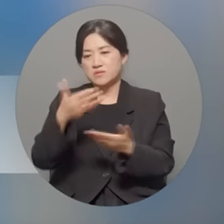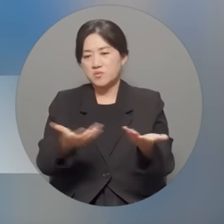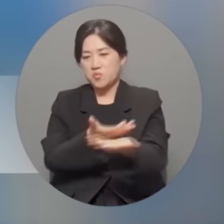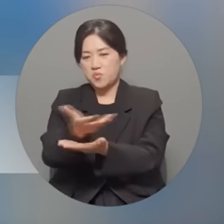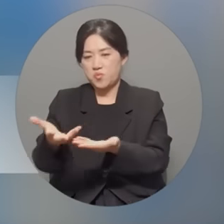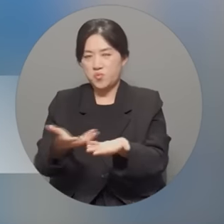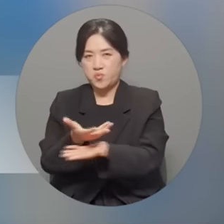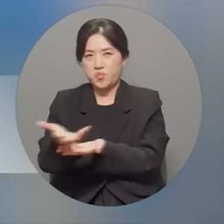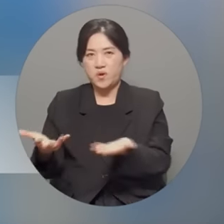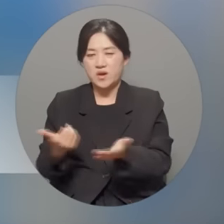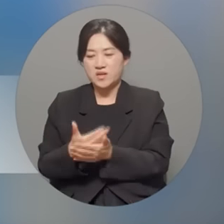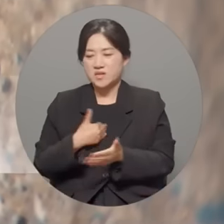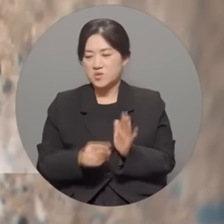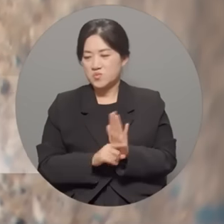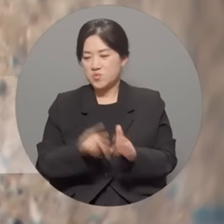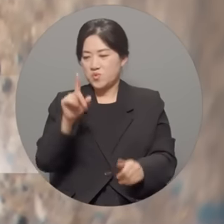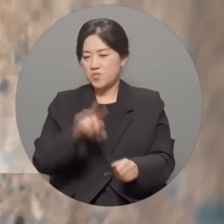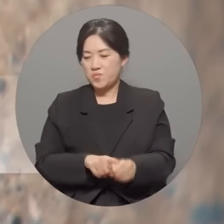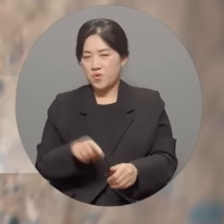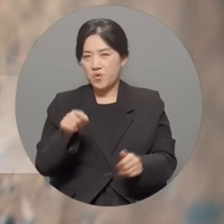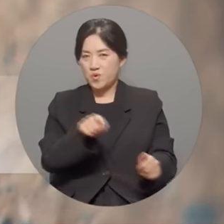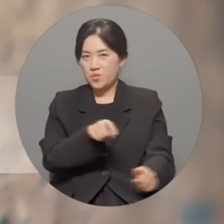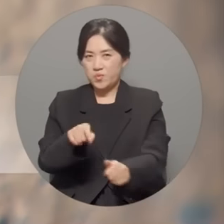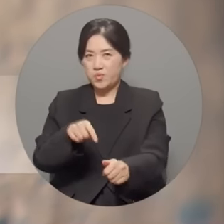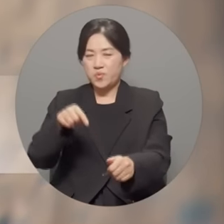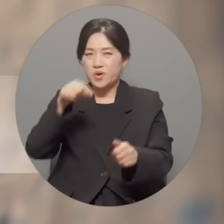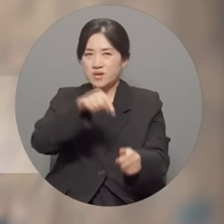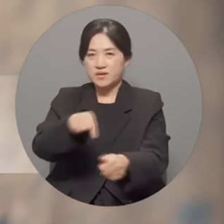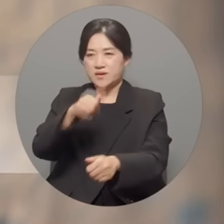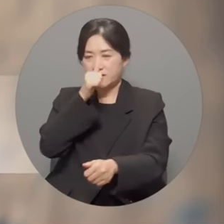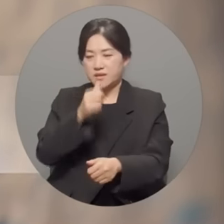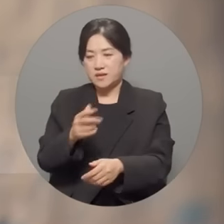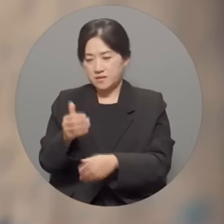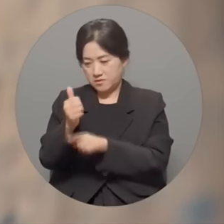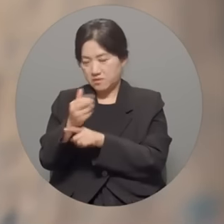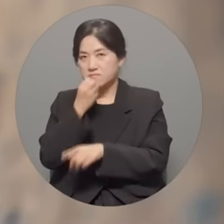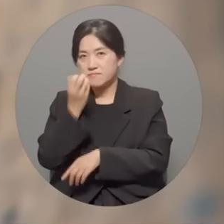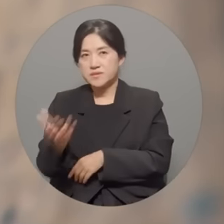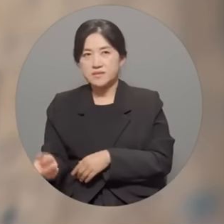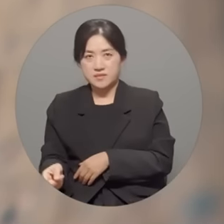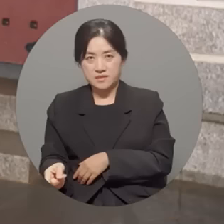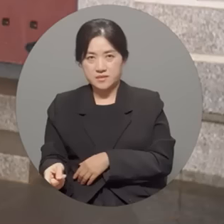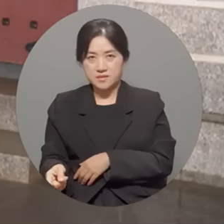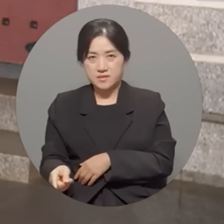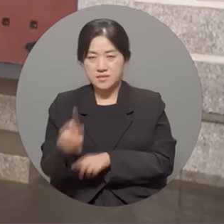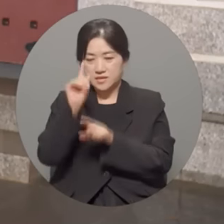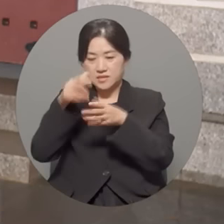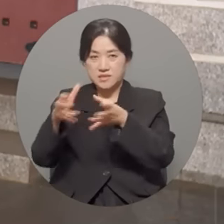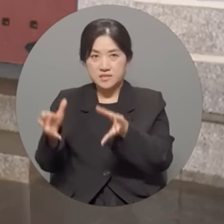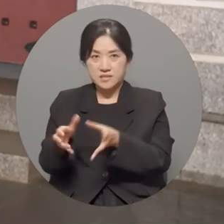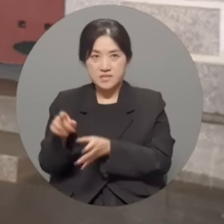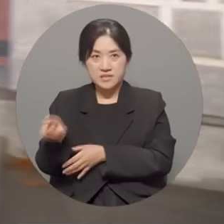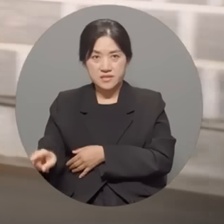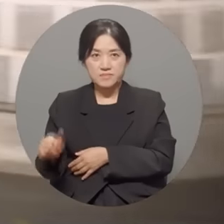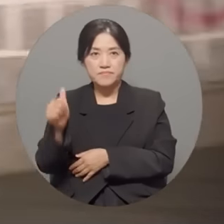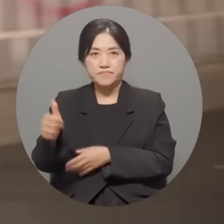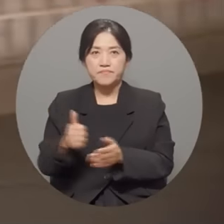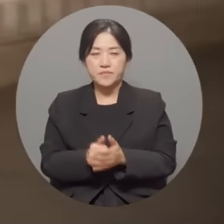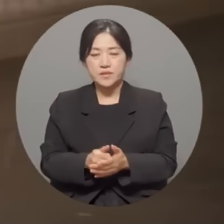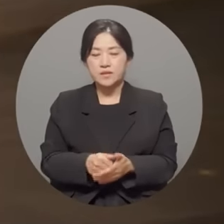자신의 사이트를 홍보하기 위해 낙서를 사주한 걸로 경찰 조사에서 드러났습니다. 이 팀장은 경복궁 영춘문뿐